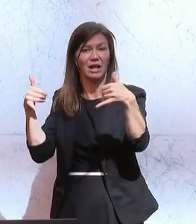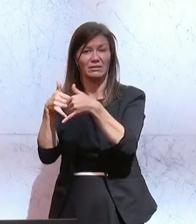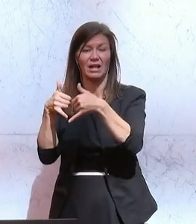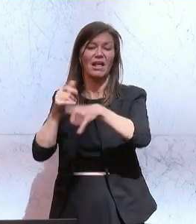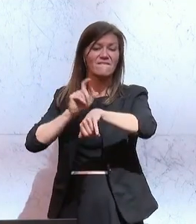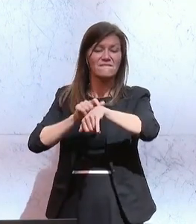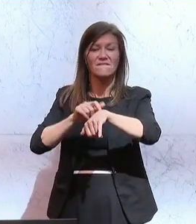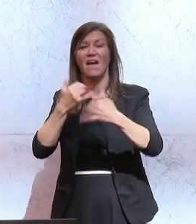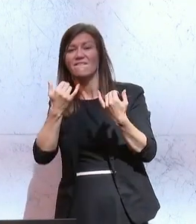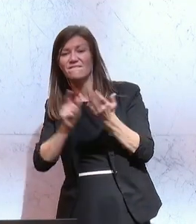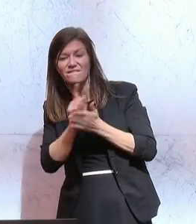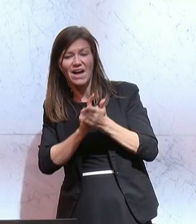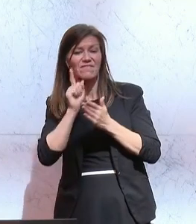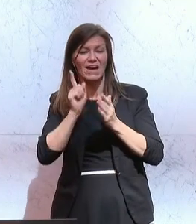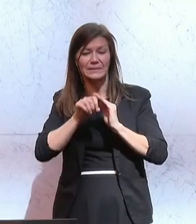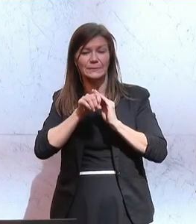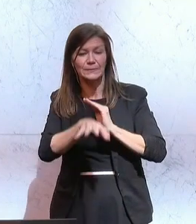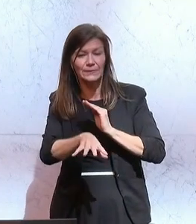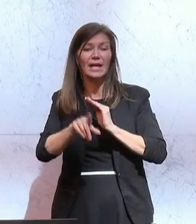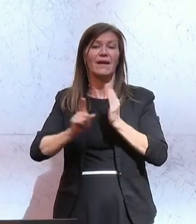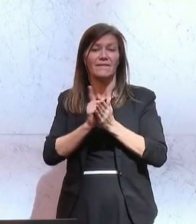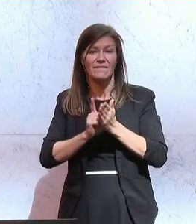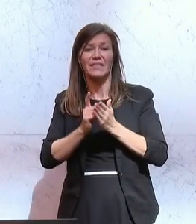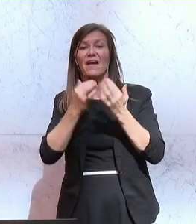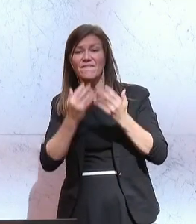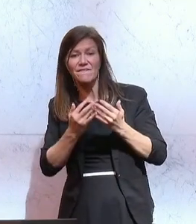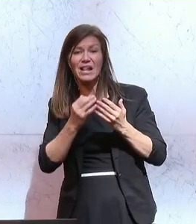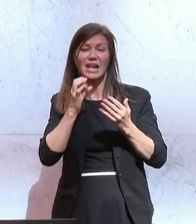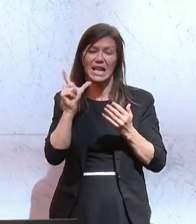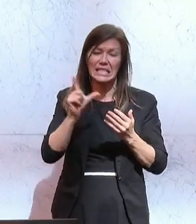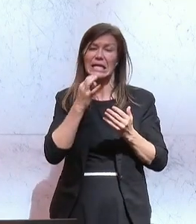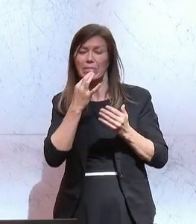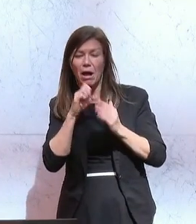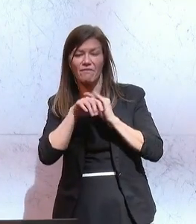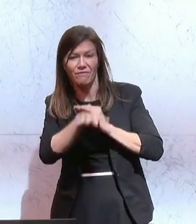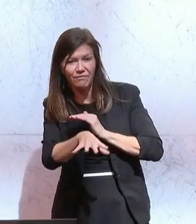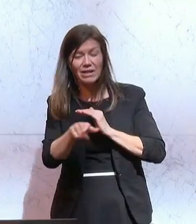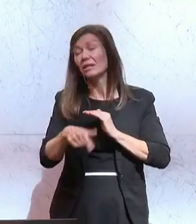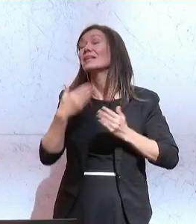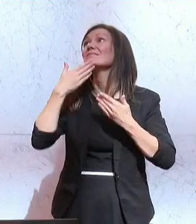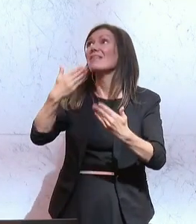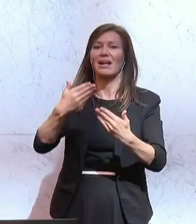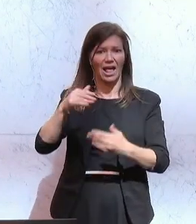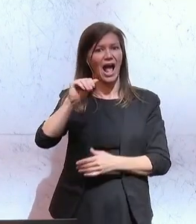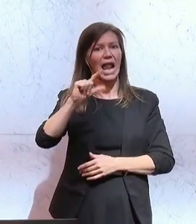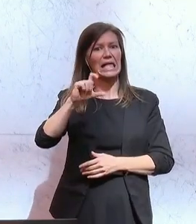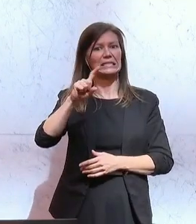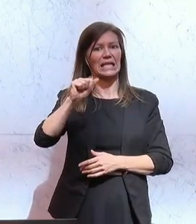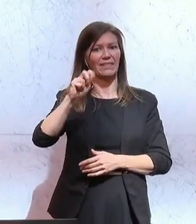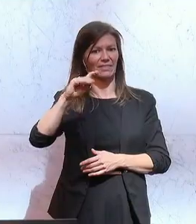ablässt und so weiter und so fort. Und so ist es gelungen, hier das Schlimmste zu verhindern. Herzlichen Dank an Alexander Sitz an dieser Stelle.